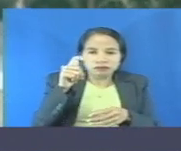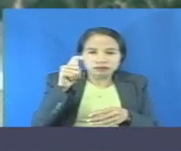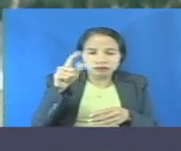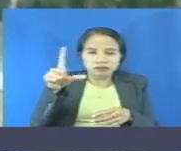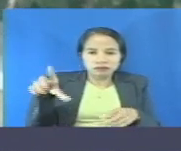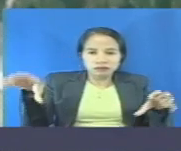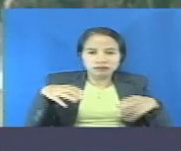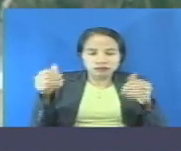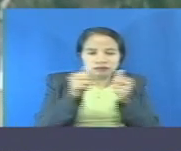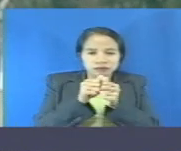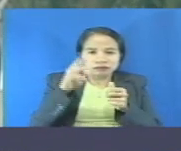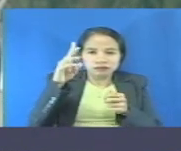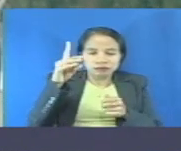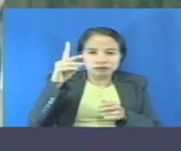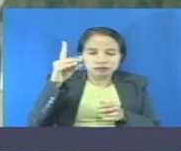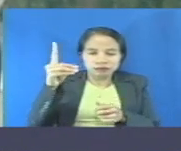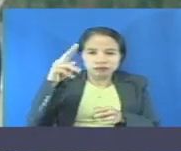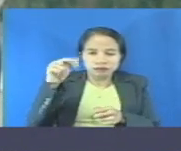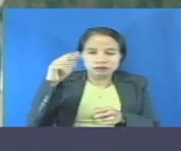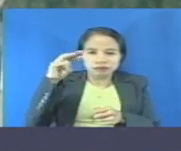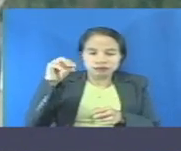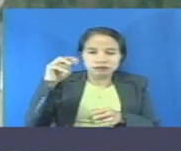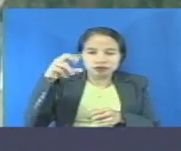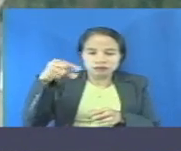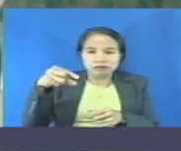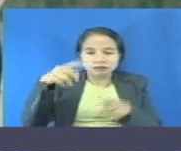serviço hamutu ko direção nasional meteorologia geofísica Timor Leste niang.